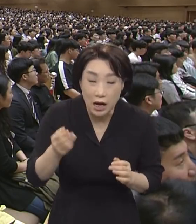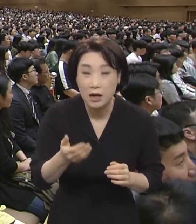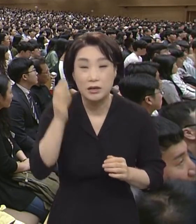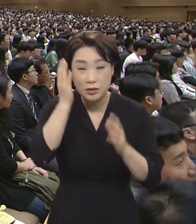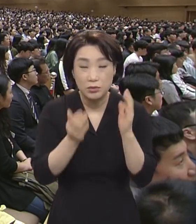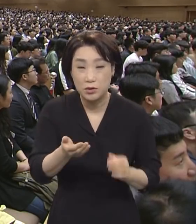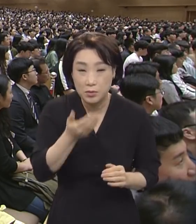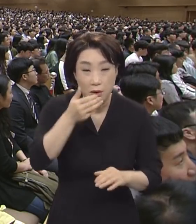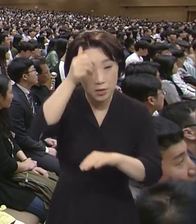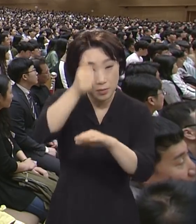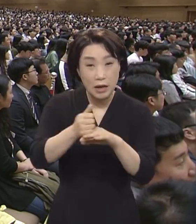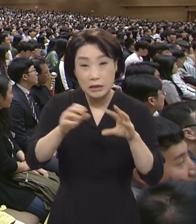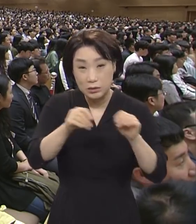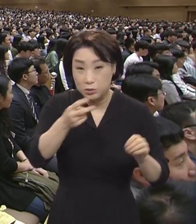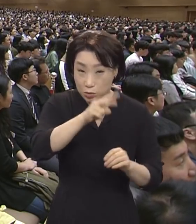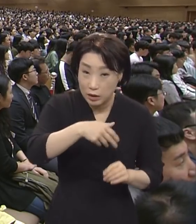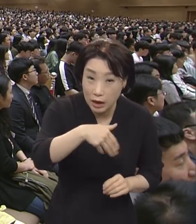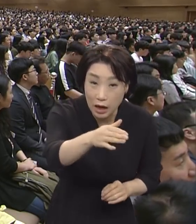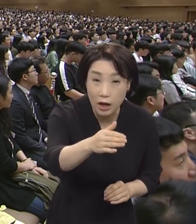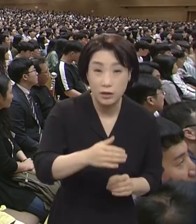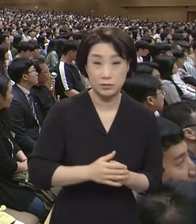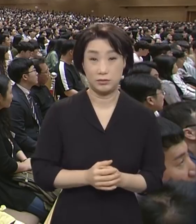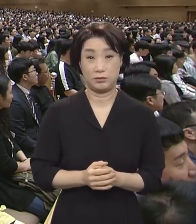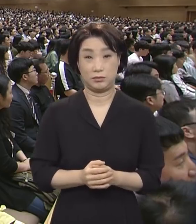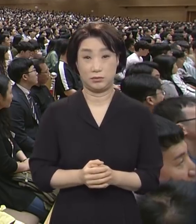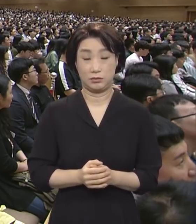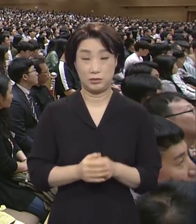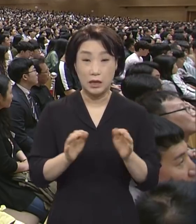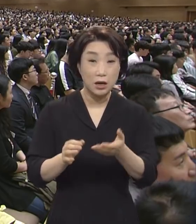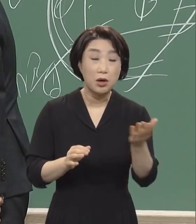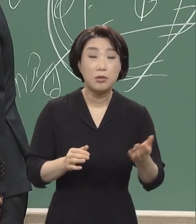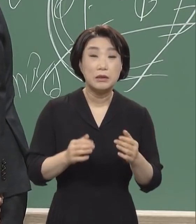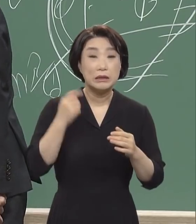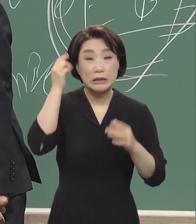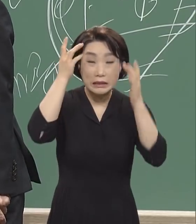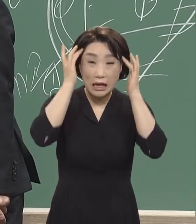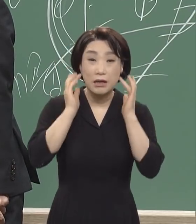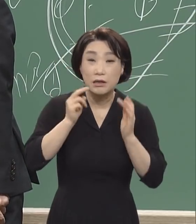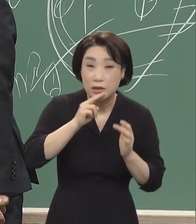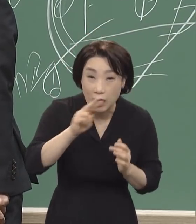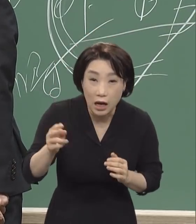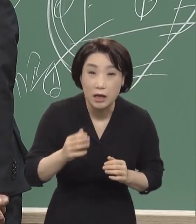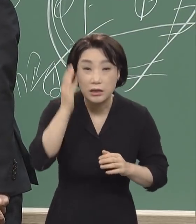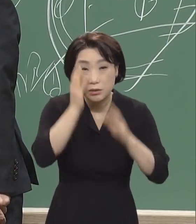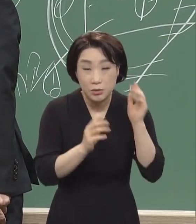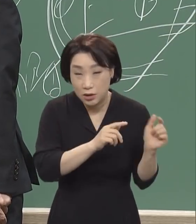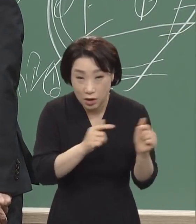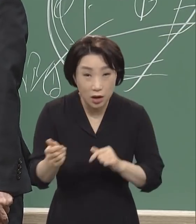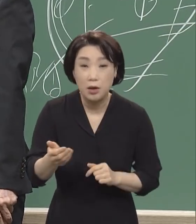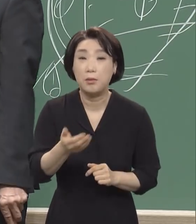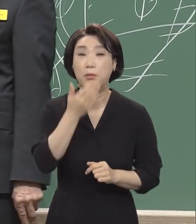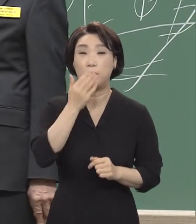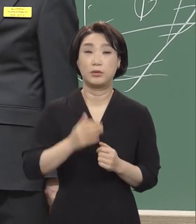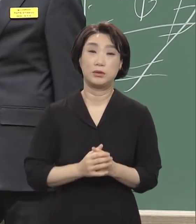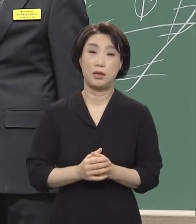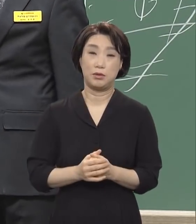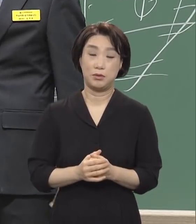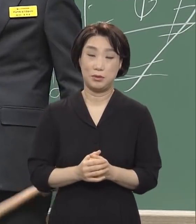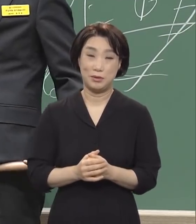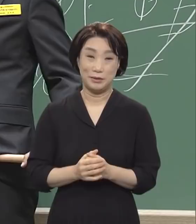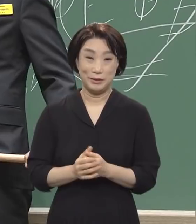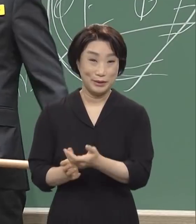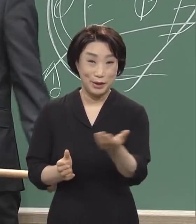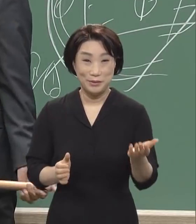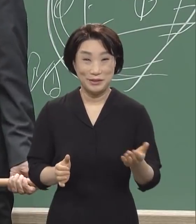먹고 필경은 흙으로 돌아가리니. 땀이 흘러야 식물을 먹는다. 땀이 흘러야. 여러분